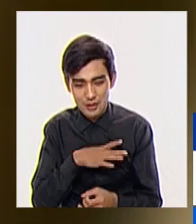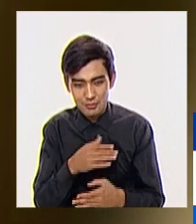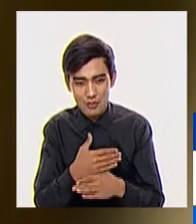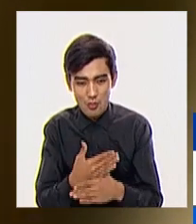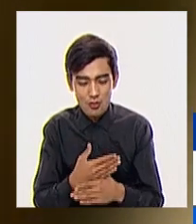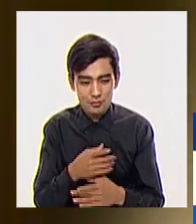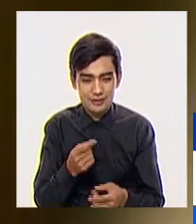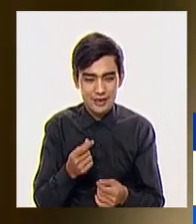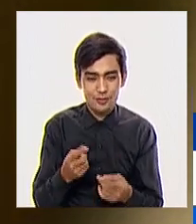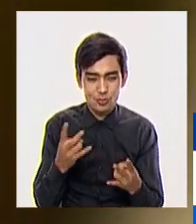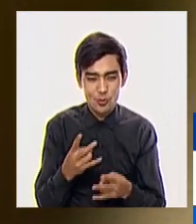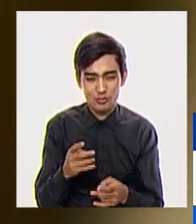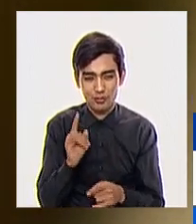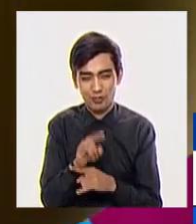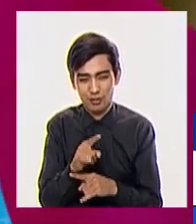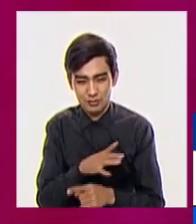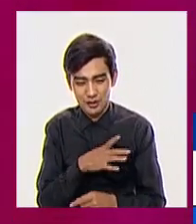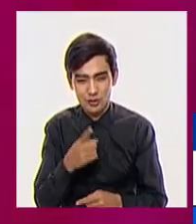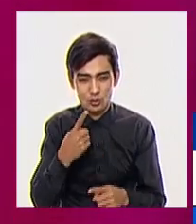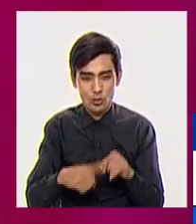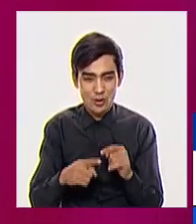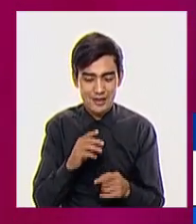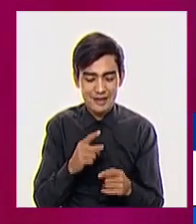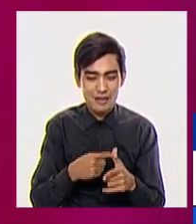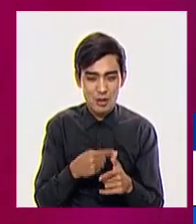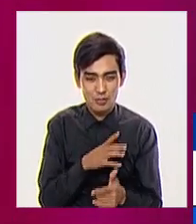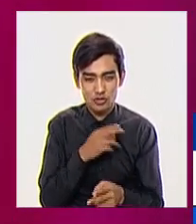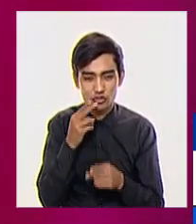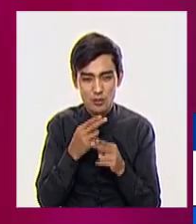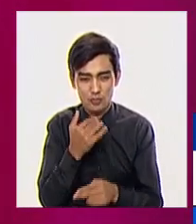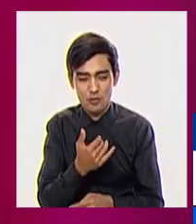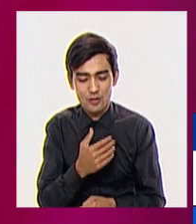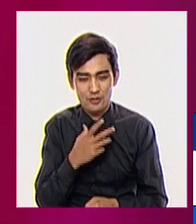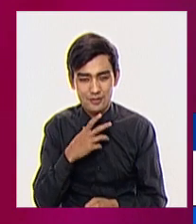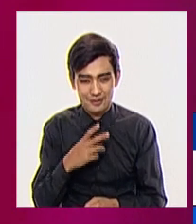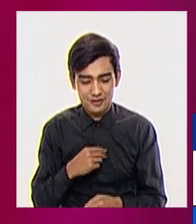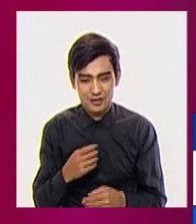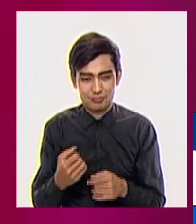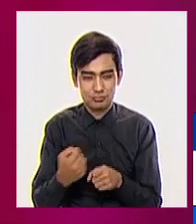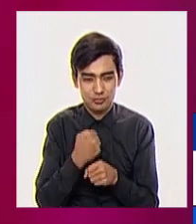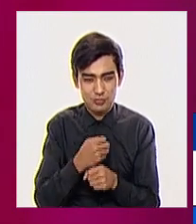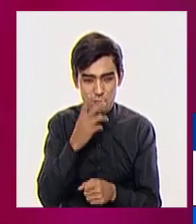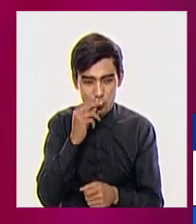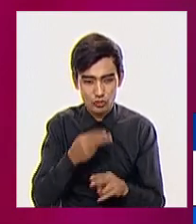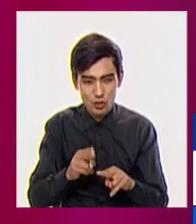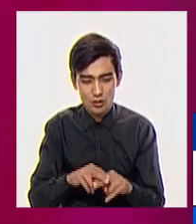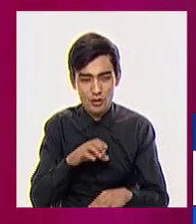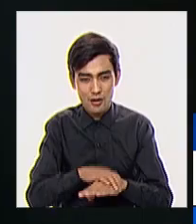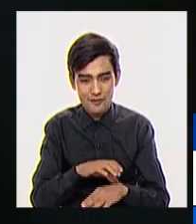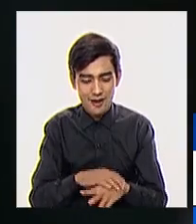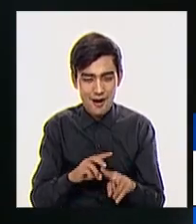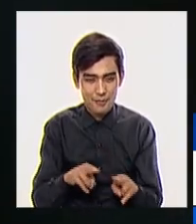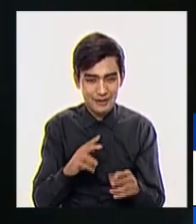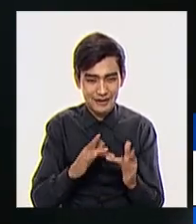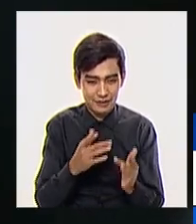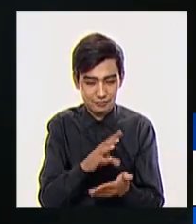помогли материально. Ранее она, представившись другим именем, жаловалась на то, что ее якобы с детьми избил муж. В доказательство она также